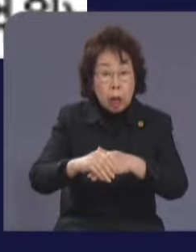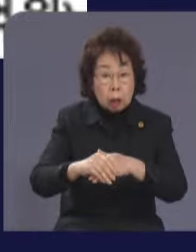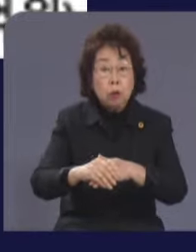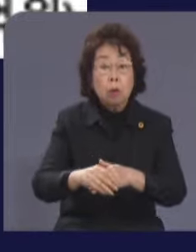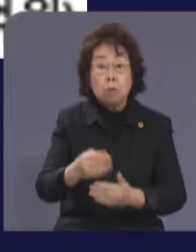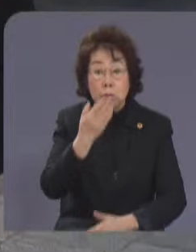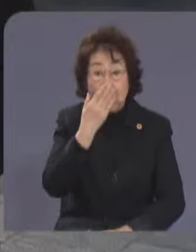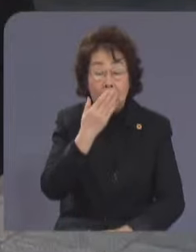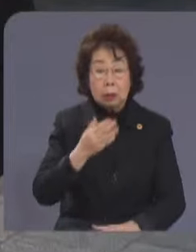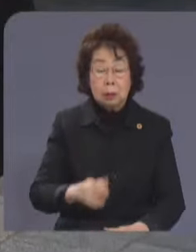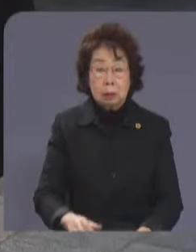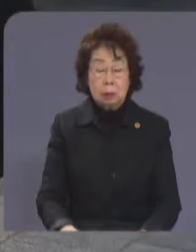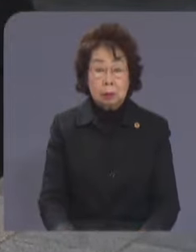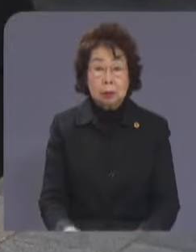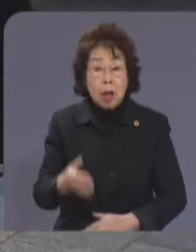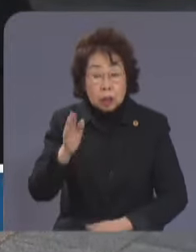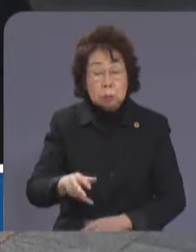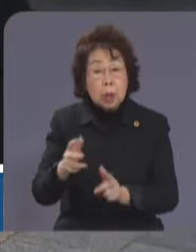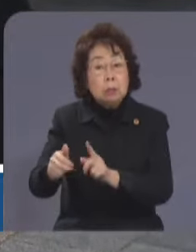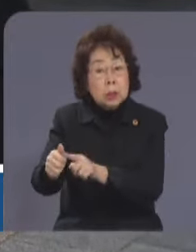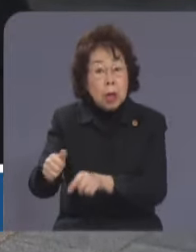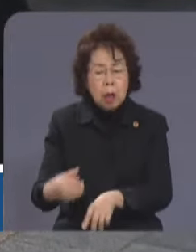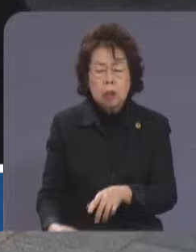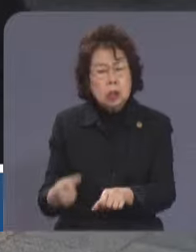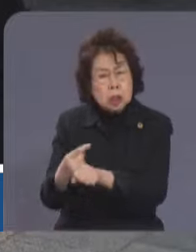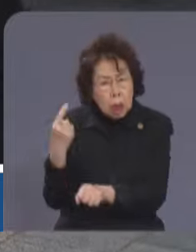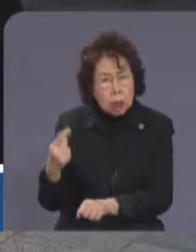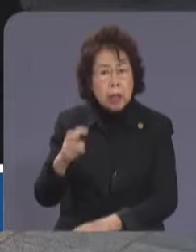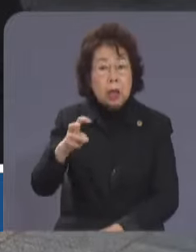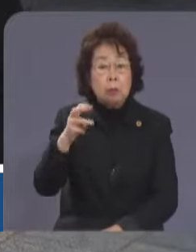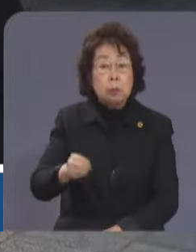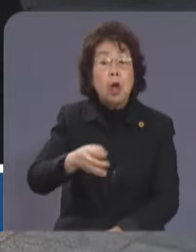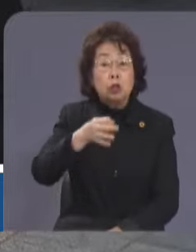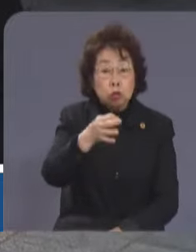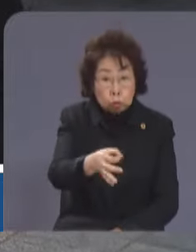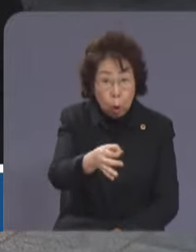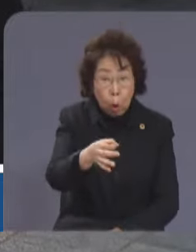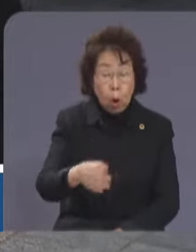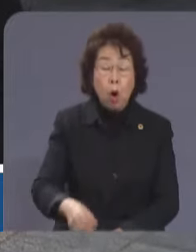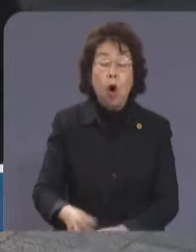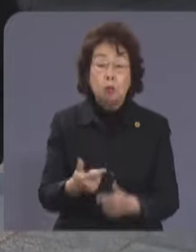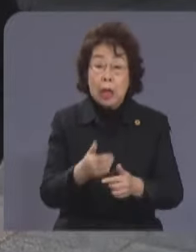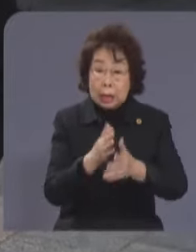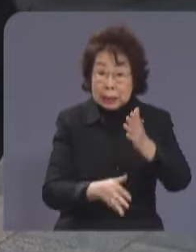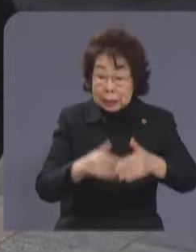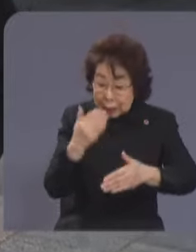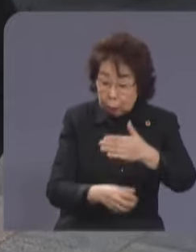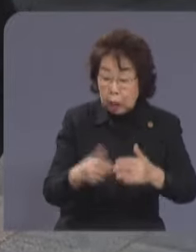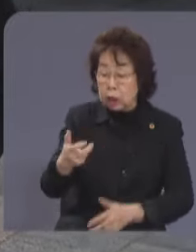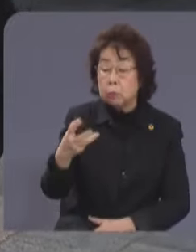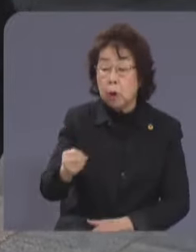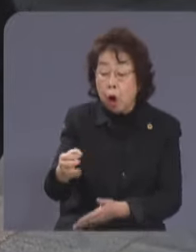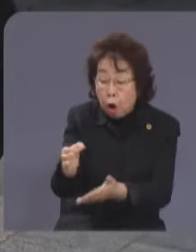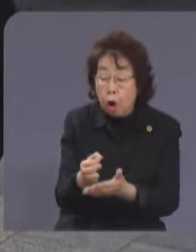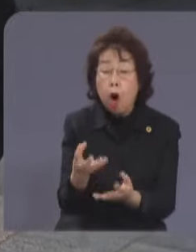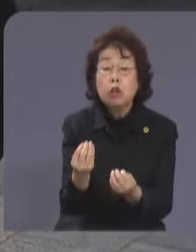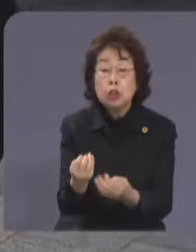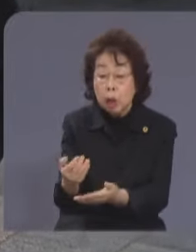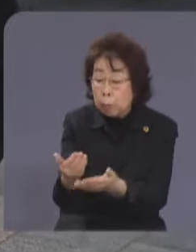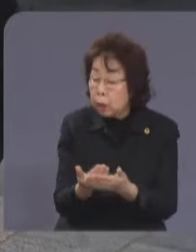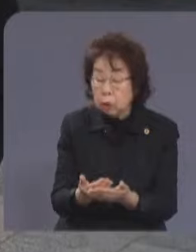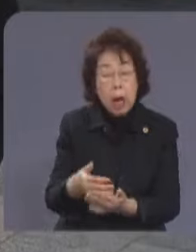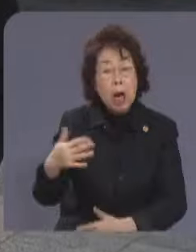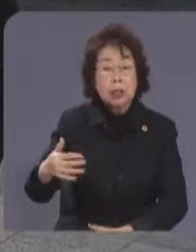세웠습니다. 하지만 사업자는 지난해가 되어서야 30억 원을 납부했고 부산시는 나머지 70억 원을 언제 받을 수